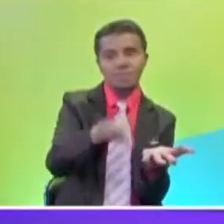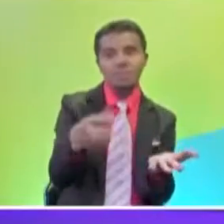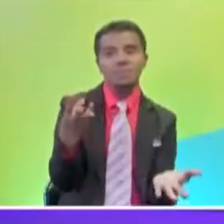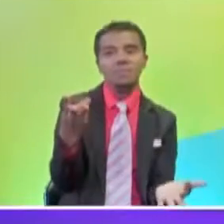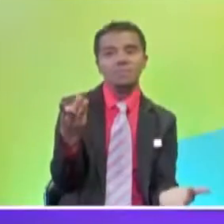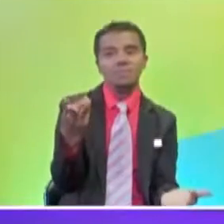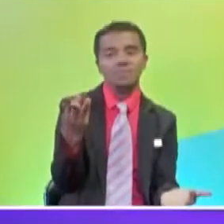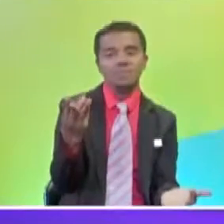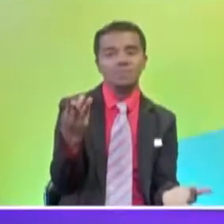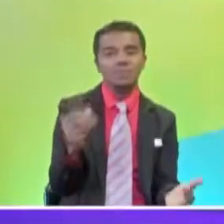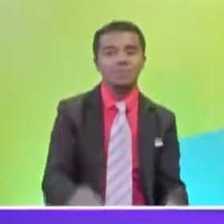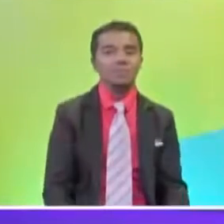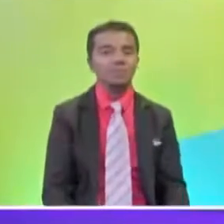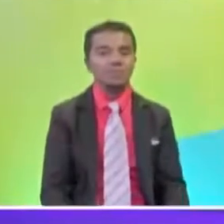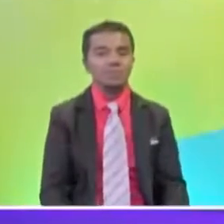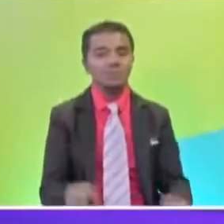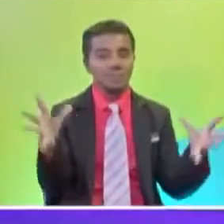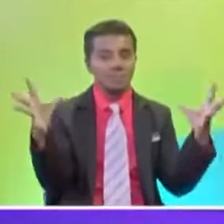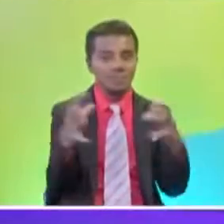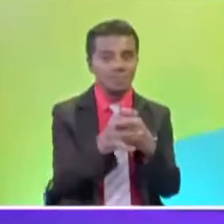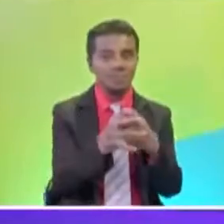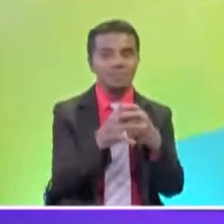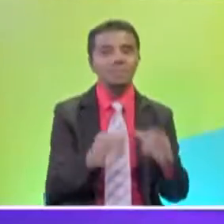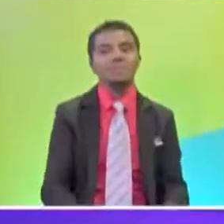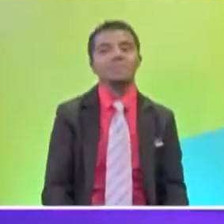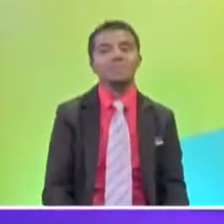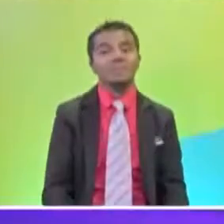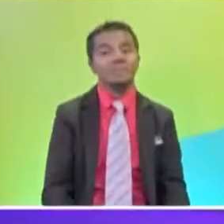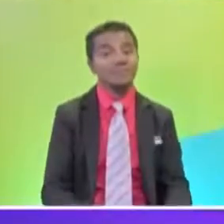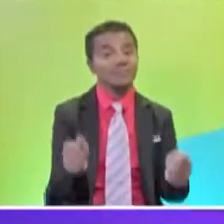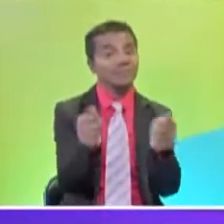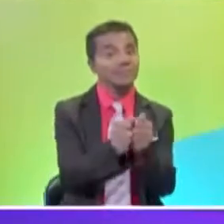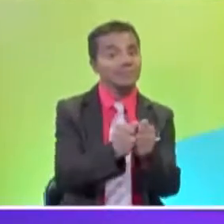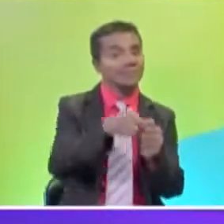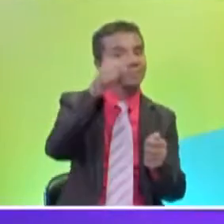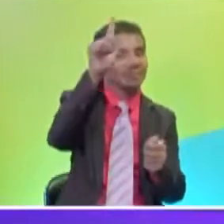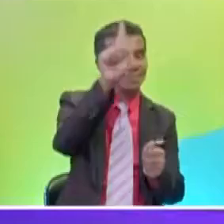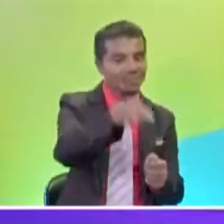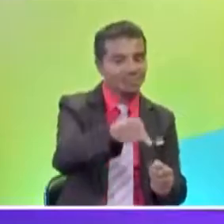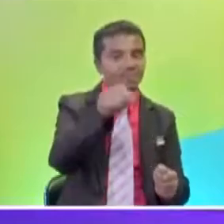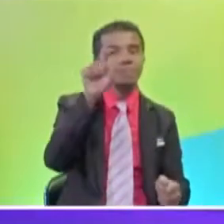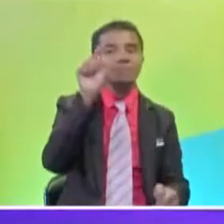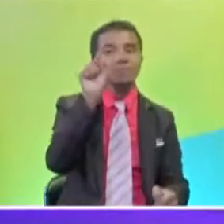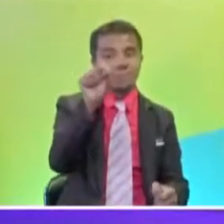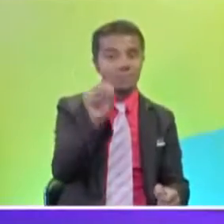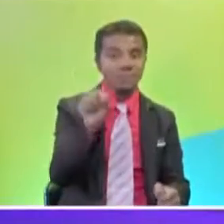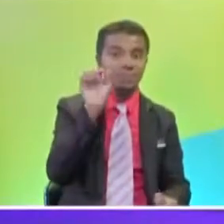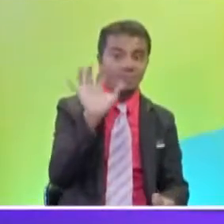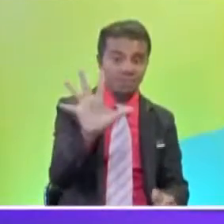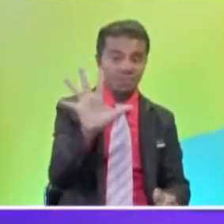letak dia dalam bekas ni. Berapa tu? Berapa nisbah? Seperti yang cikgu cakap, nisbah 1:5, cikgu. Ya. Okey. Maka ini